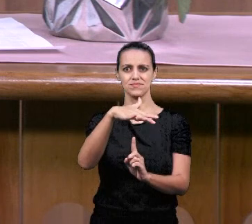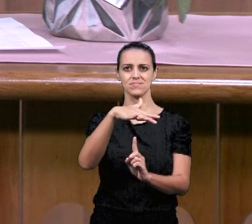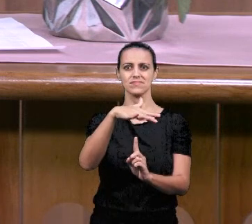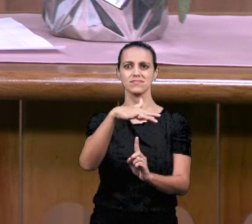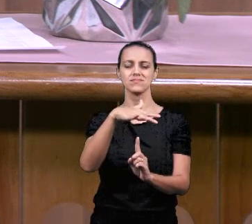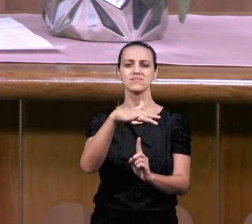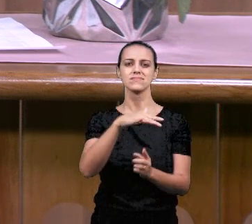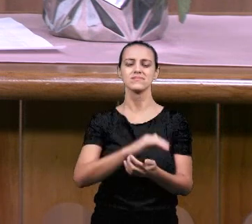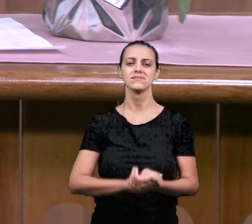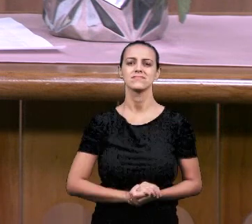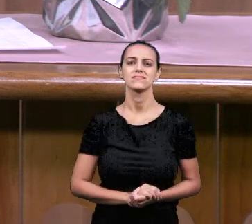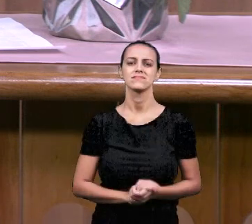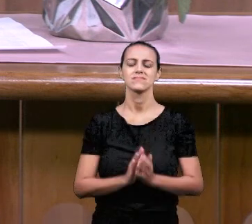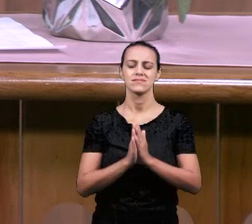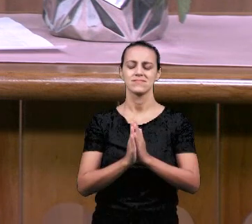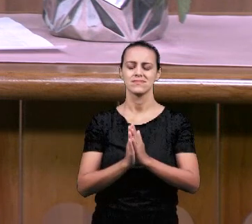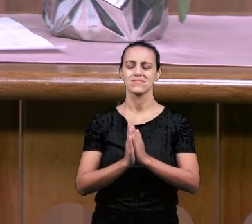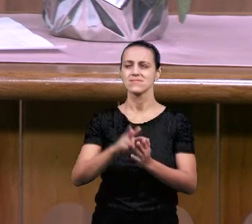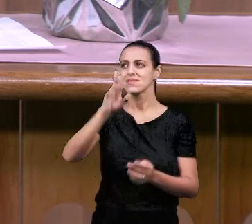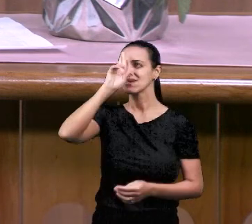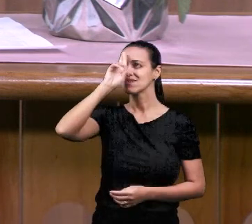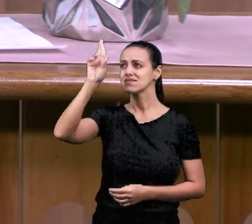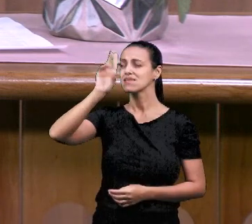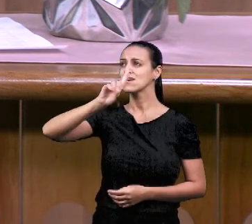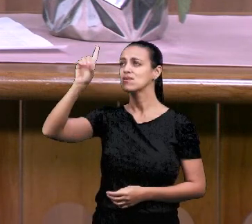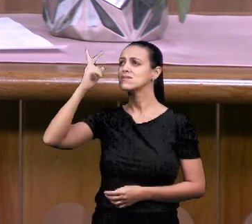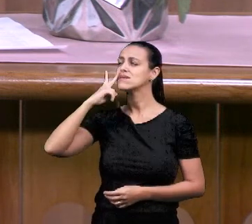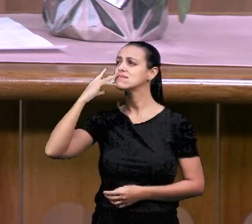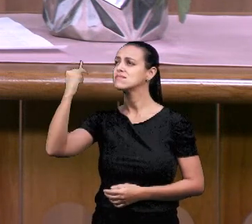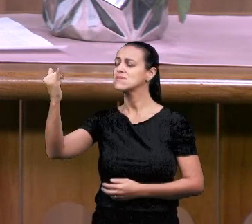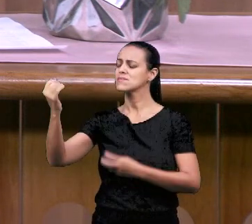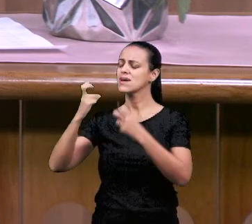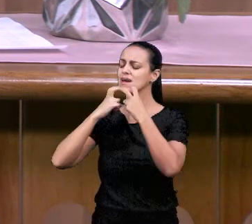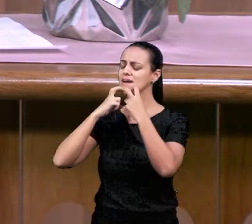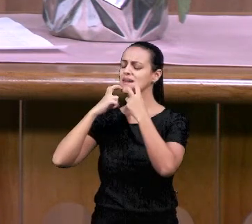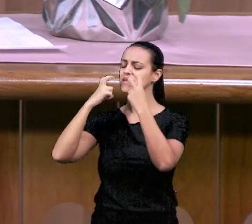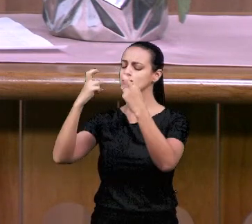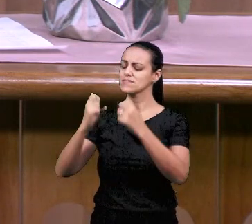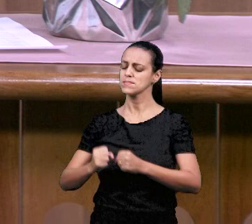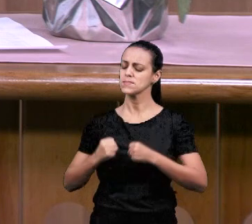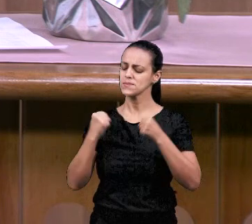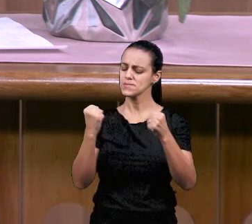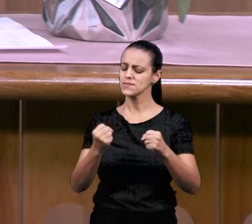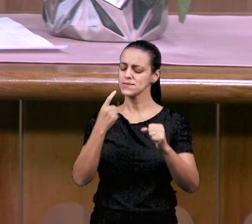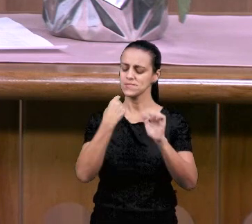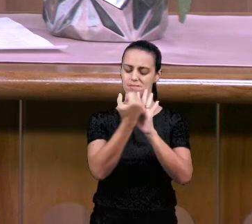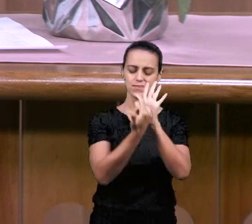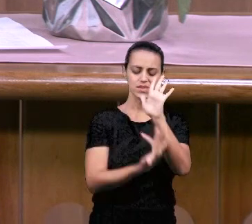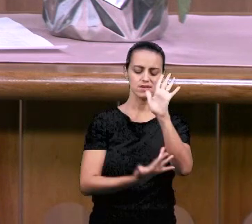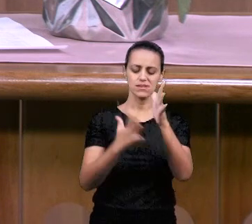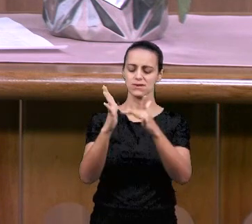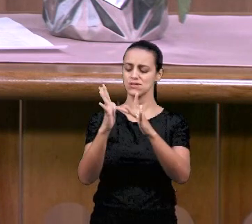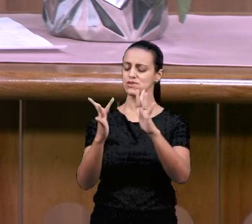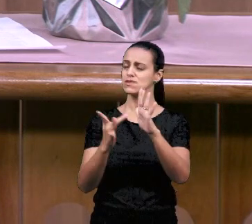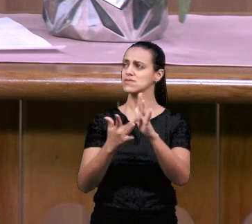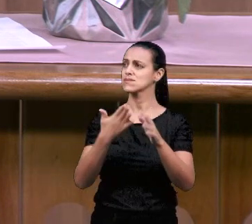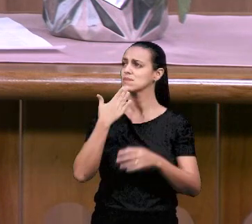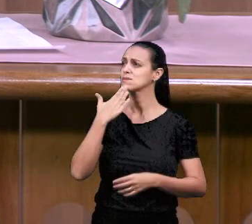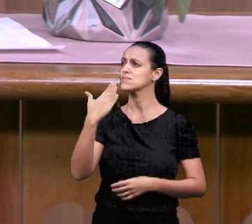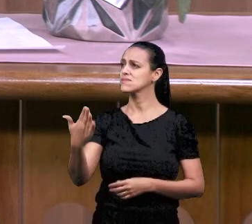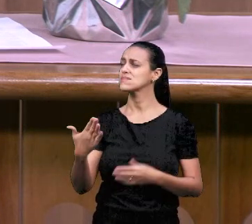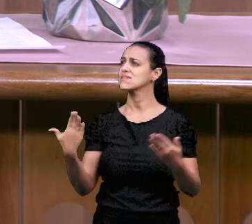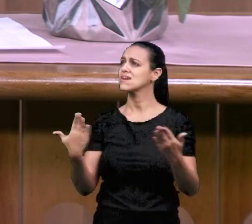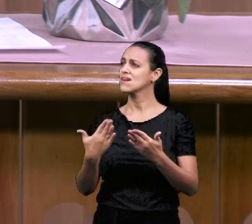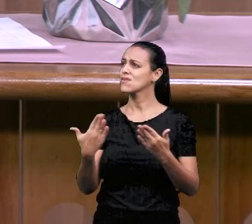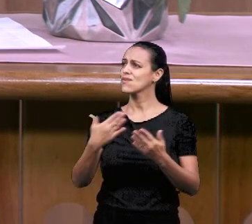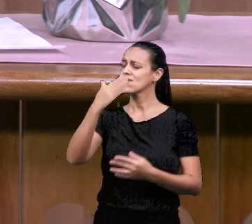une position témoin. Prions. Seigneur notre Dieu et Père, nous prions à toi par le pouvoir du sang de Jésus. Et nous demandons qu'en